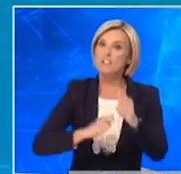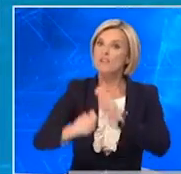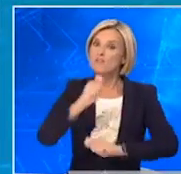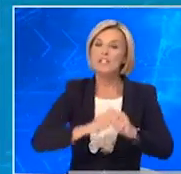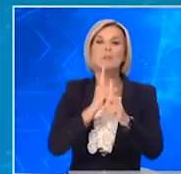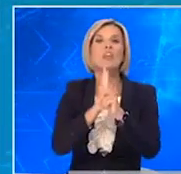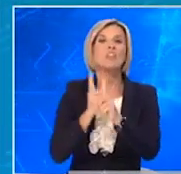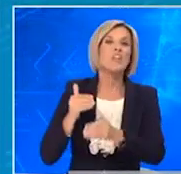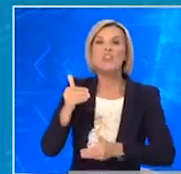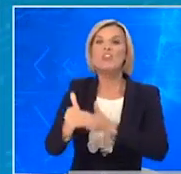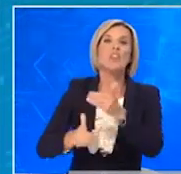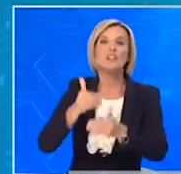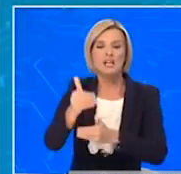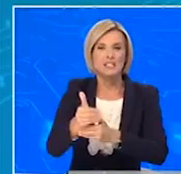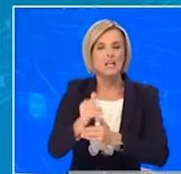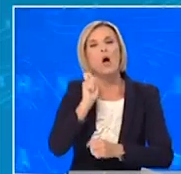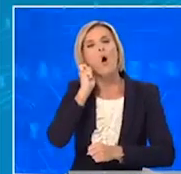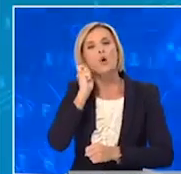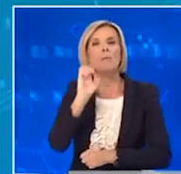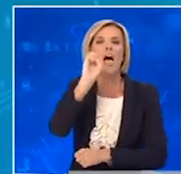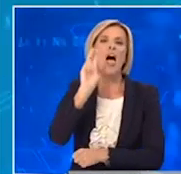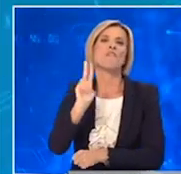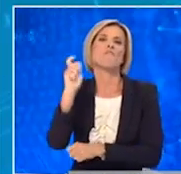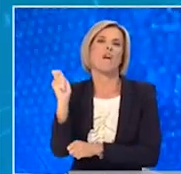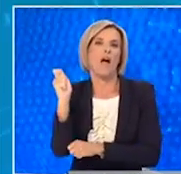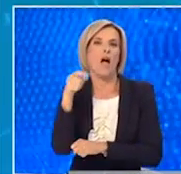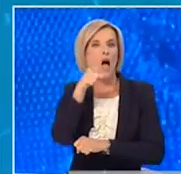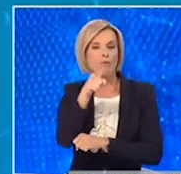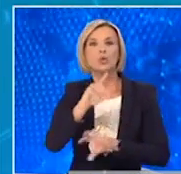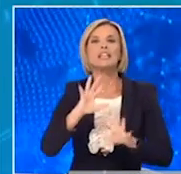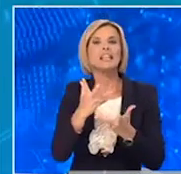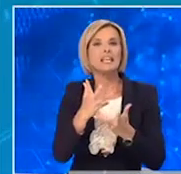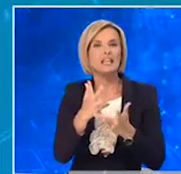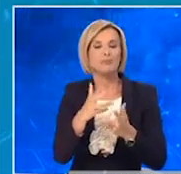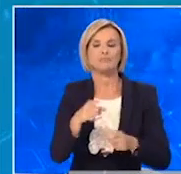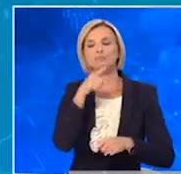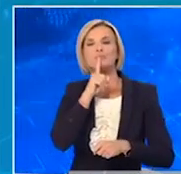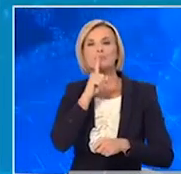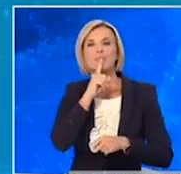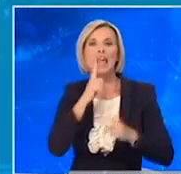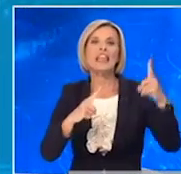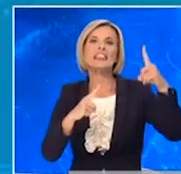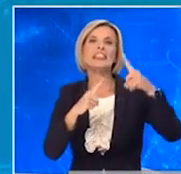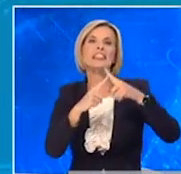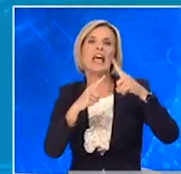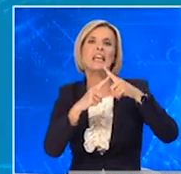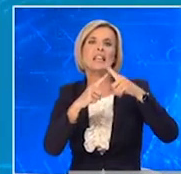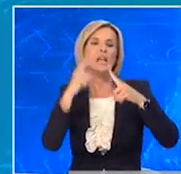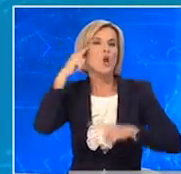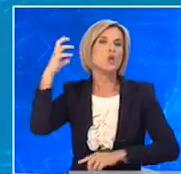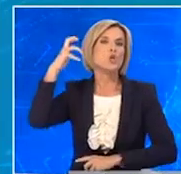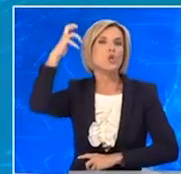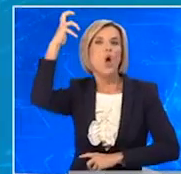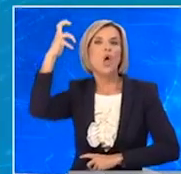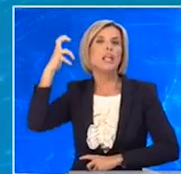αλγόριθμο, τον αλγόριθμο ΕΒΑ. Πρόκειται για ένα σύνθετο μοντέλο τεχνητής νοημοσύνης που έχει σχεδιαστεί από μια εξαιρετική ομάδα επιστημόνων